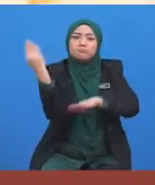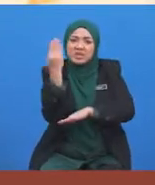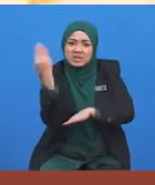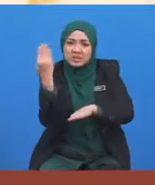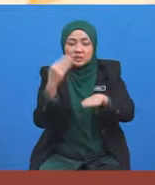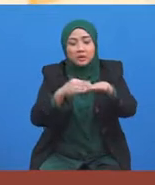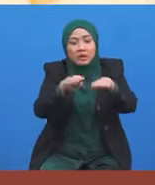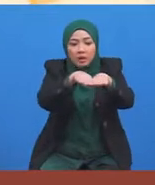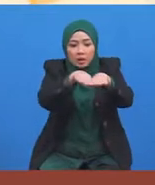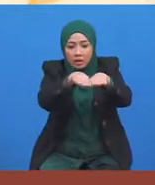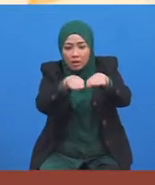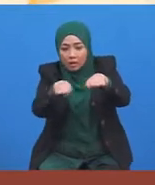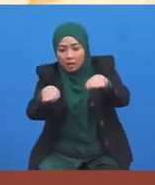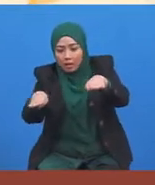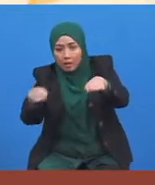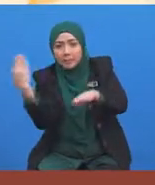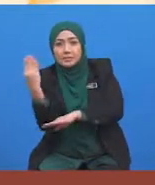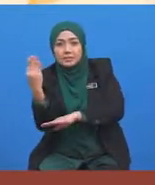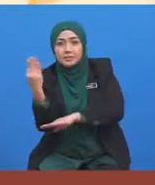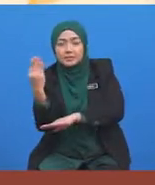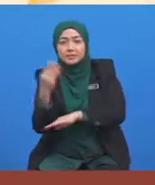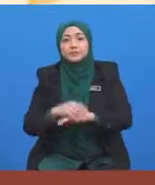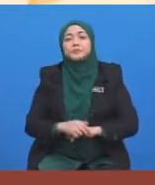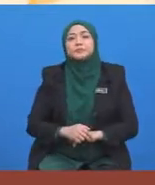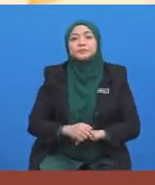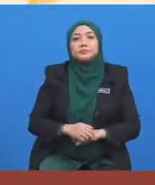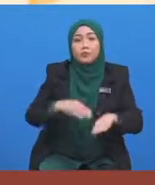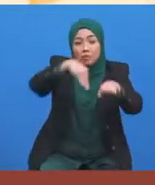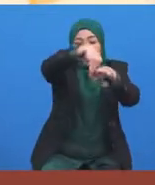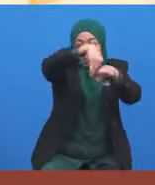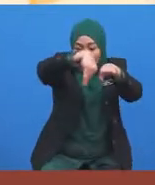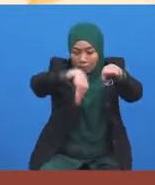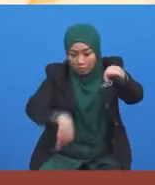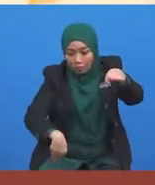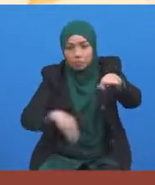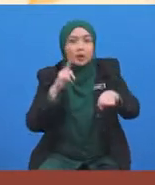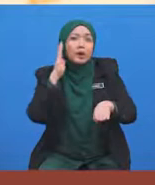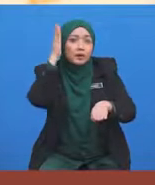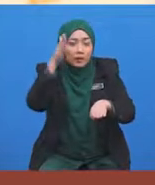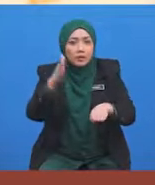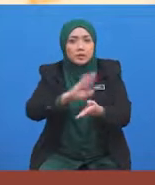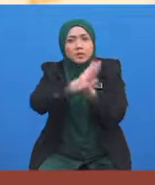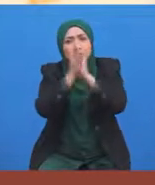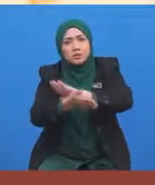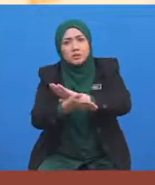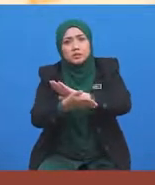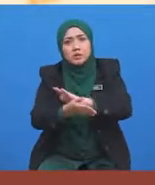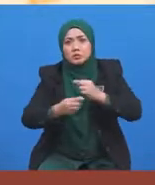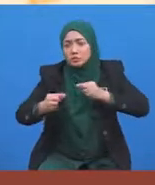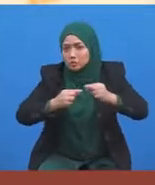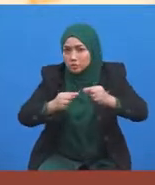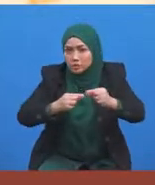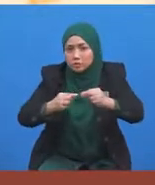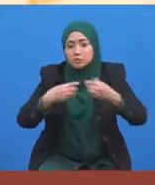cerun yang landai. Cerun curam akan menyebabkan berlakunya gerakan jisim cepat dan cerun yang landai